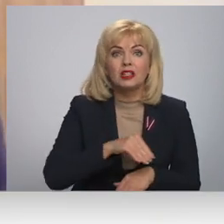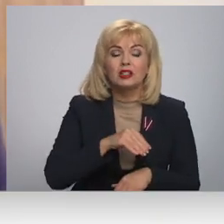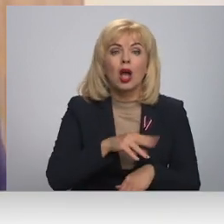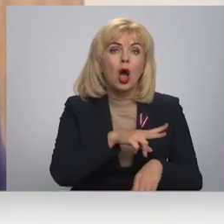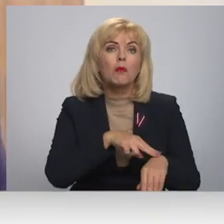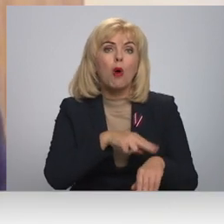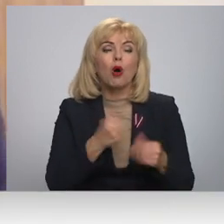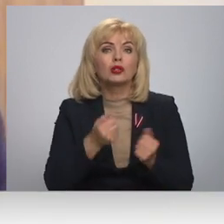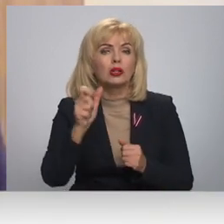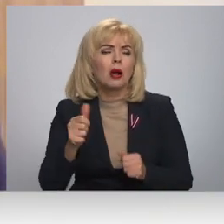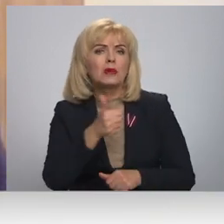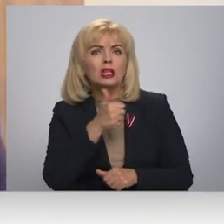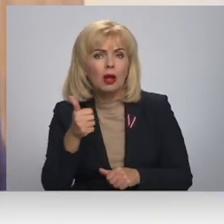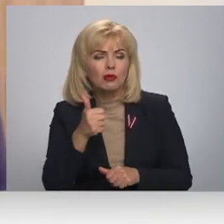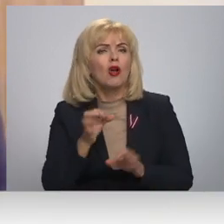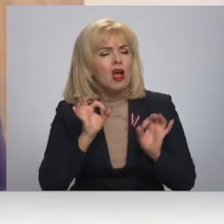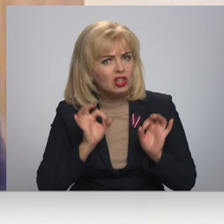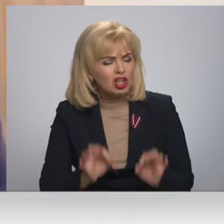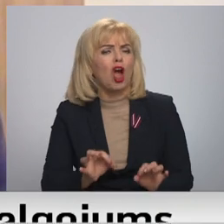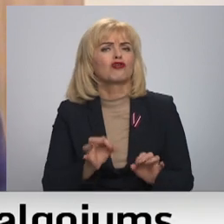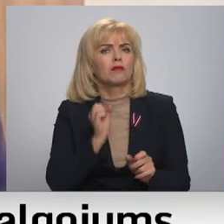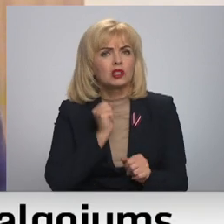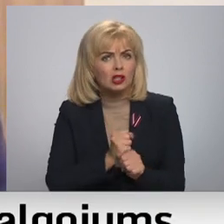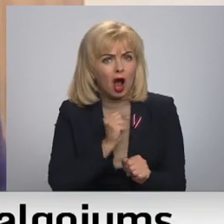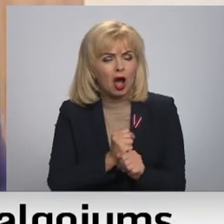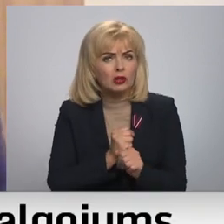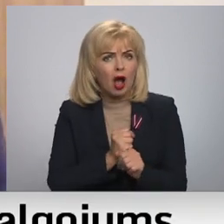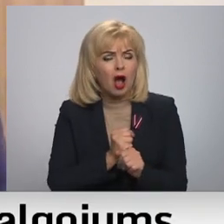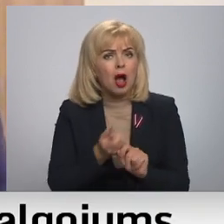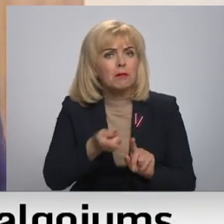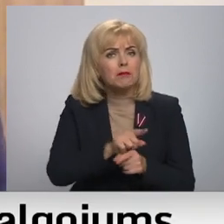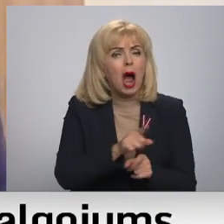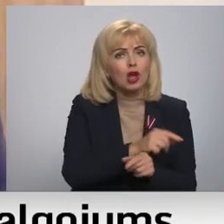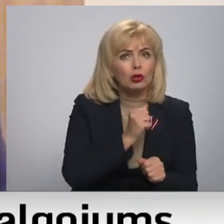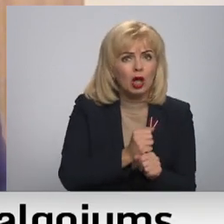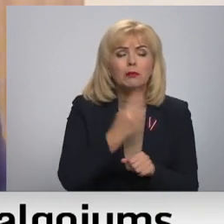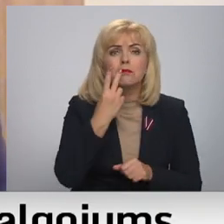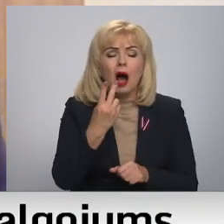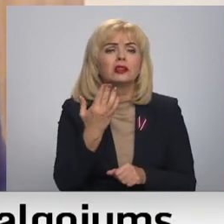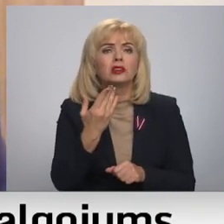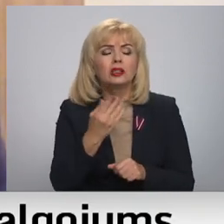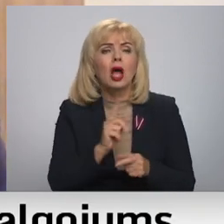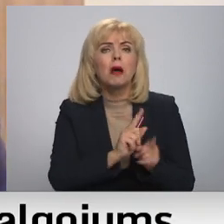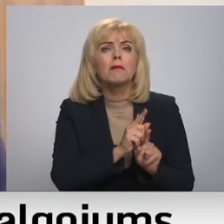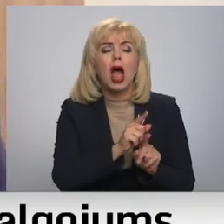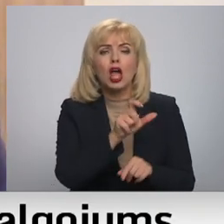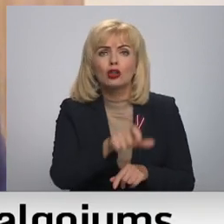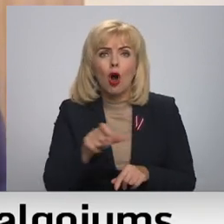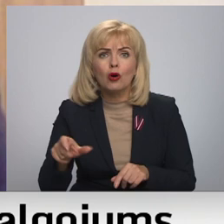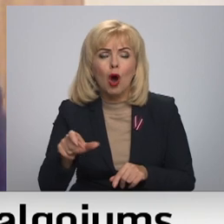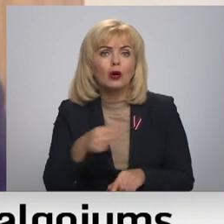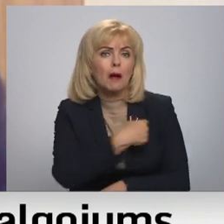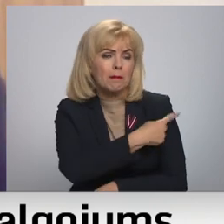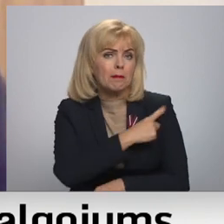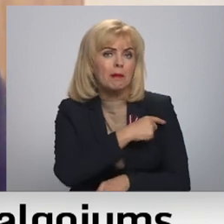policijas darbinieki, īpaši tiem, kas fiziski strādā maiņu darbu, pastīties tiešām, cik saņem pedagogi, mediķi, un pastāmies, kāds